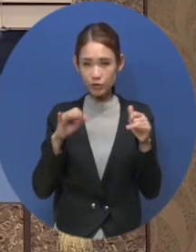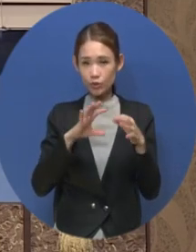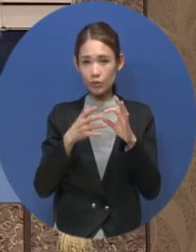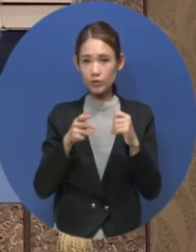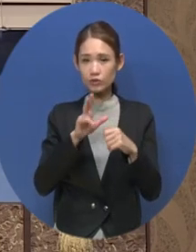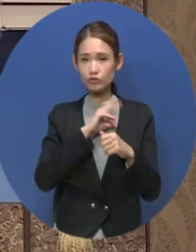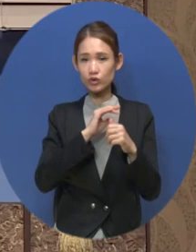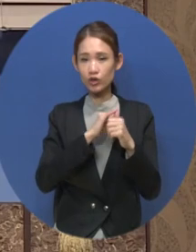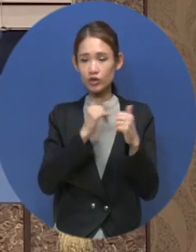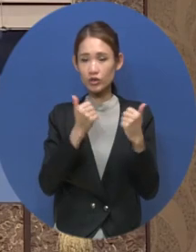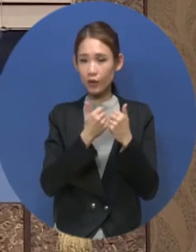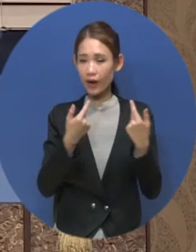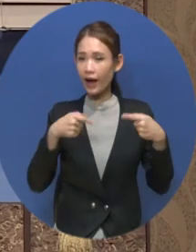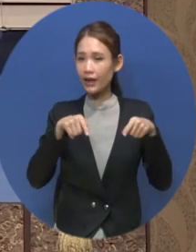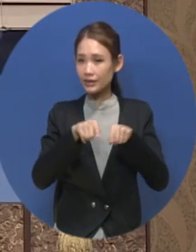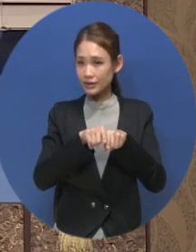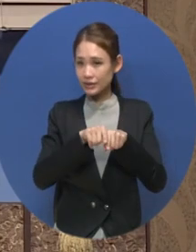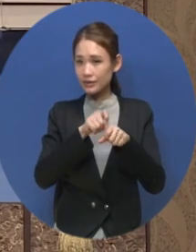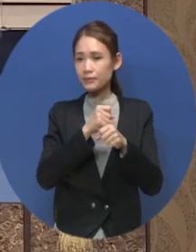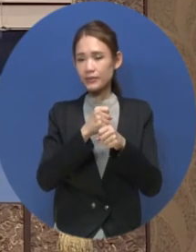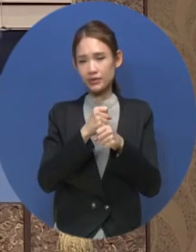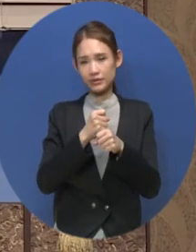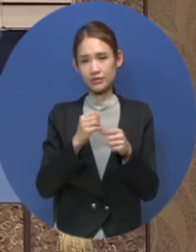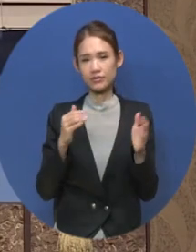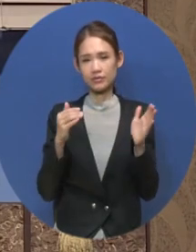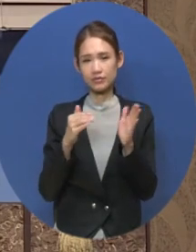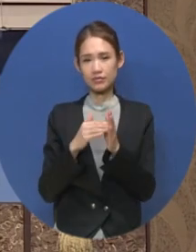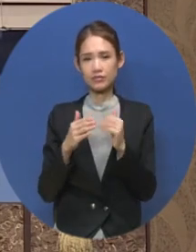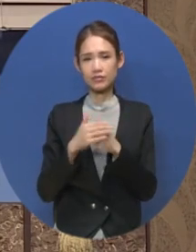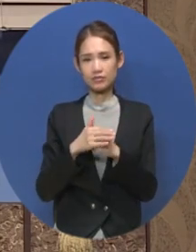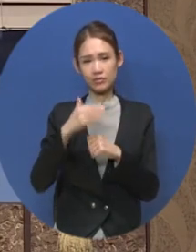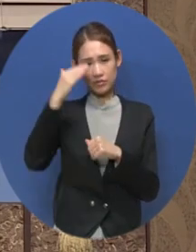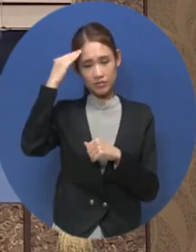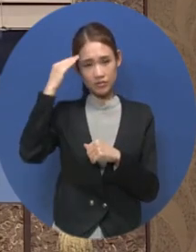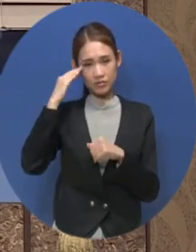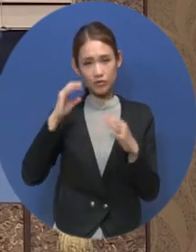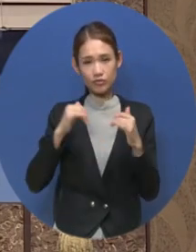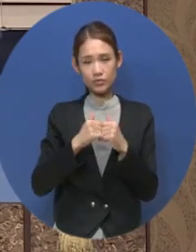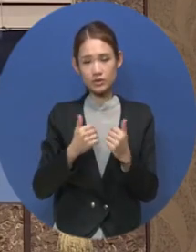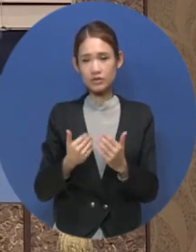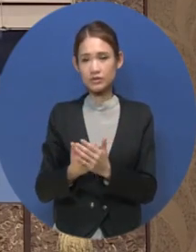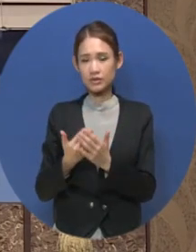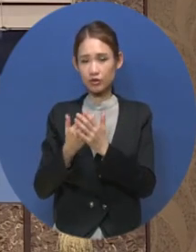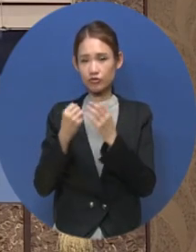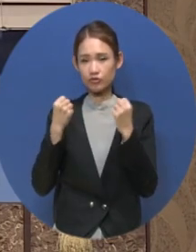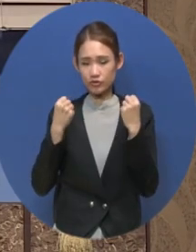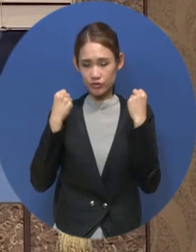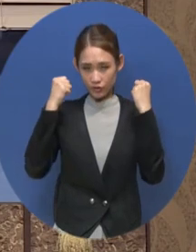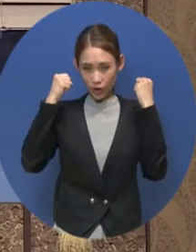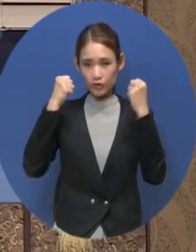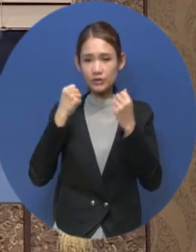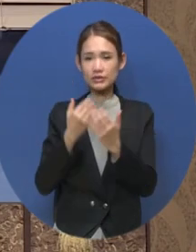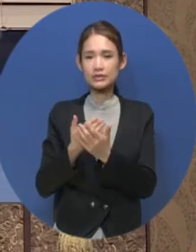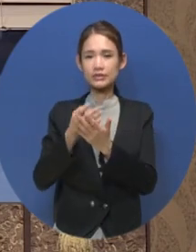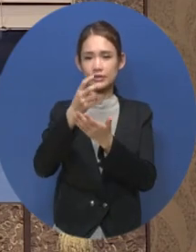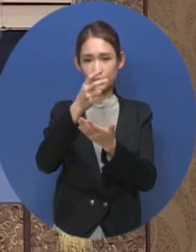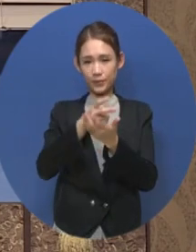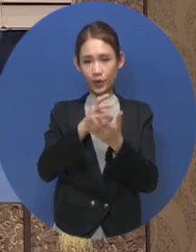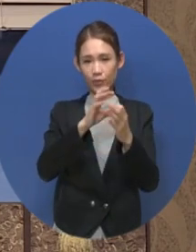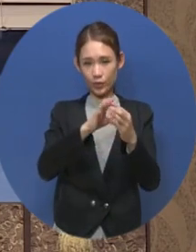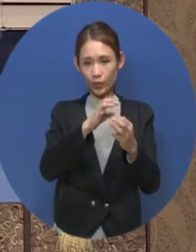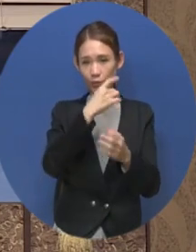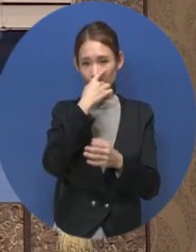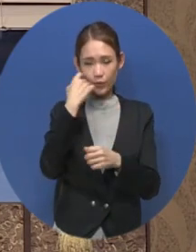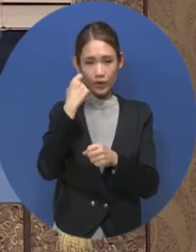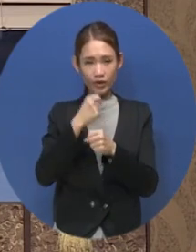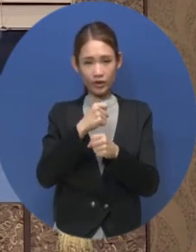국제장애인올림픽위원회하고 같은 해에 만들어졌습니다. 그래서 저희 나라는 국민체육진흥법에 의해서 그걸 보장하고 있고 각 그